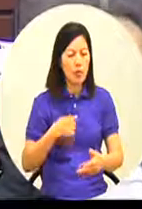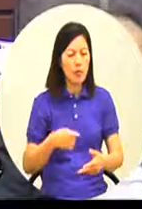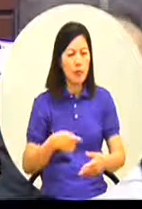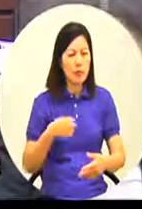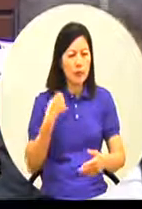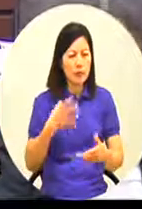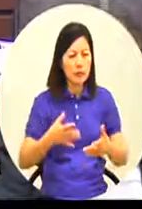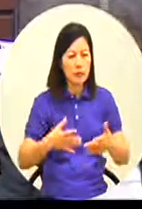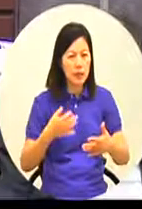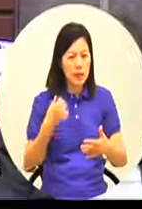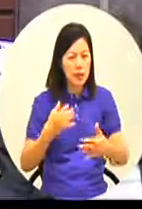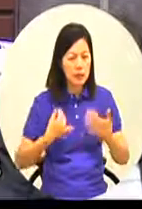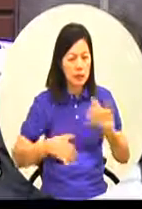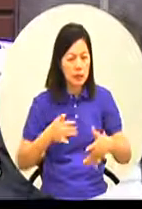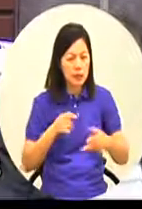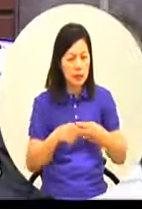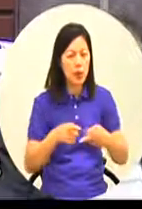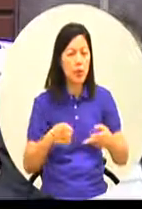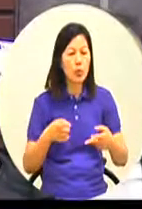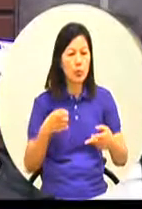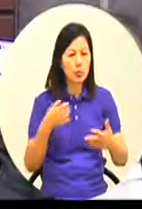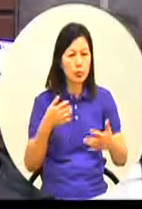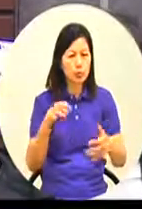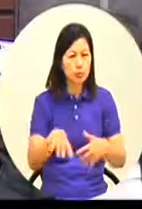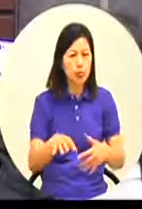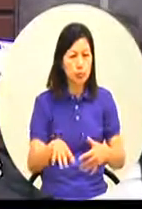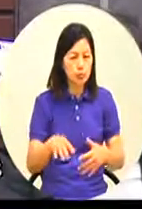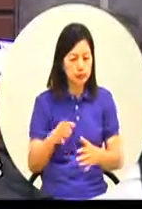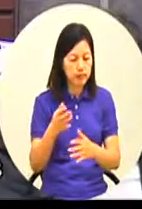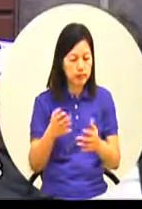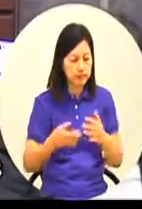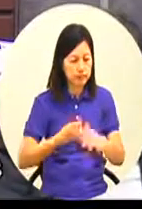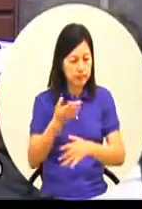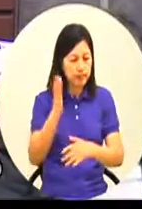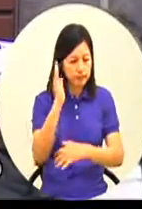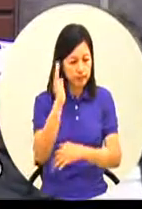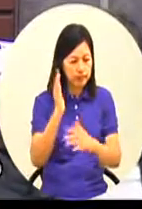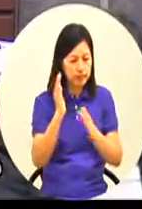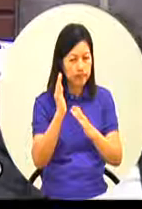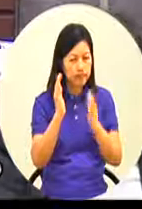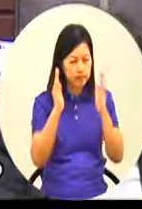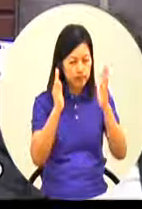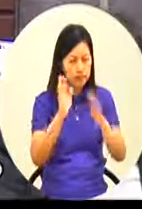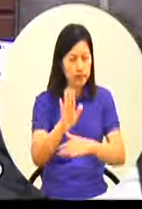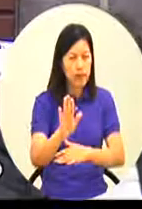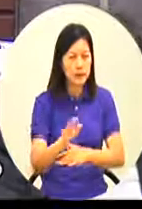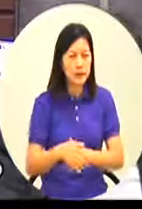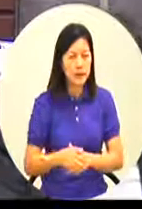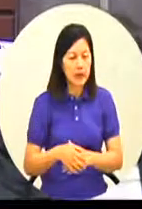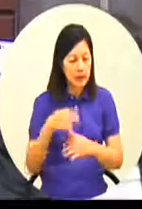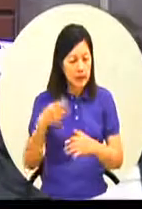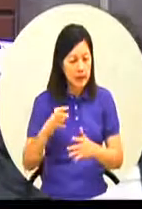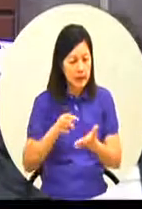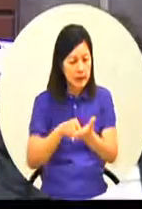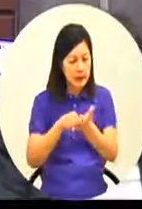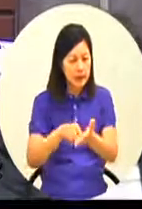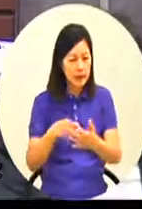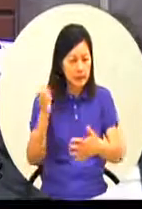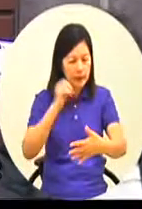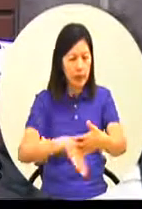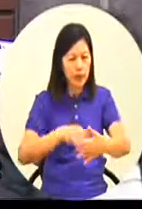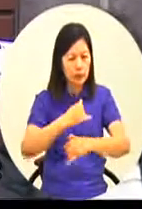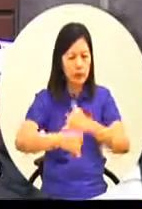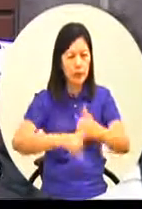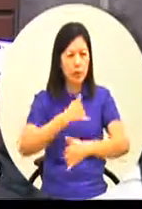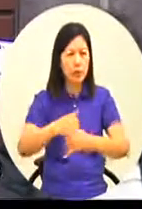呐、啊，也把整个规划的系统哦，也到内政部建署来。申请纳入我们整个生活圈